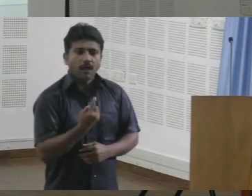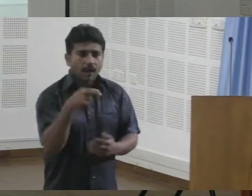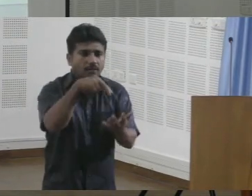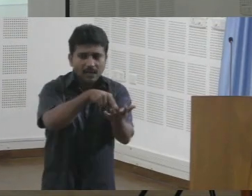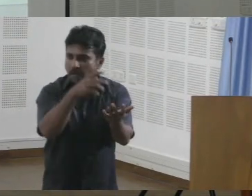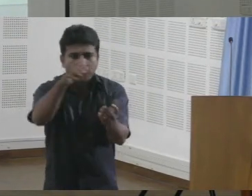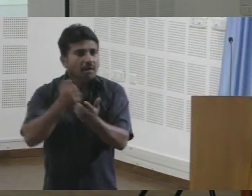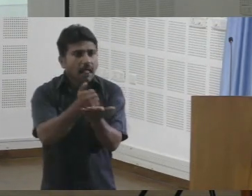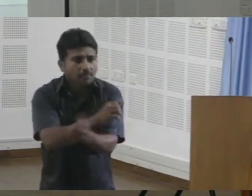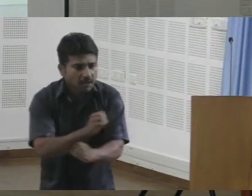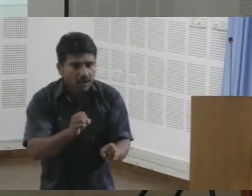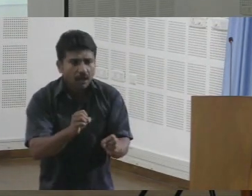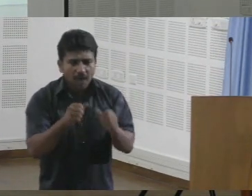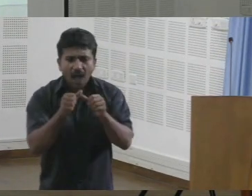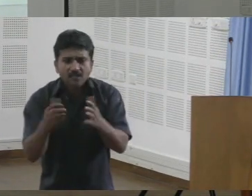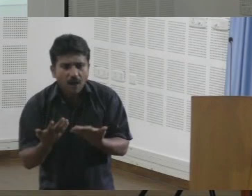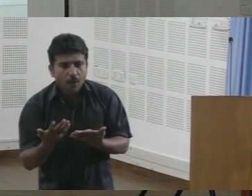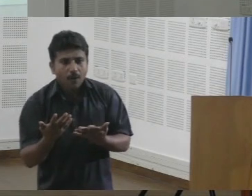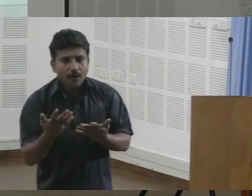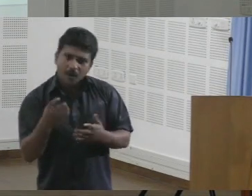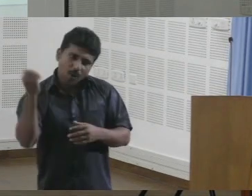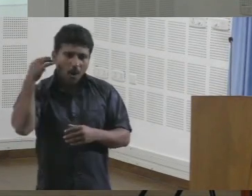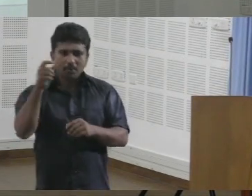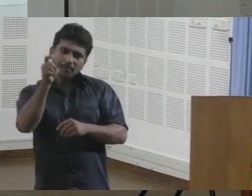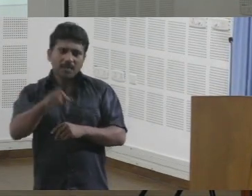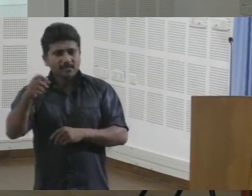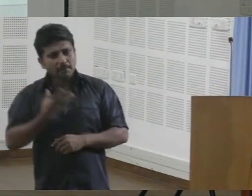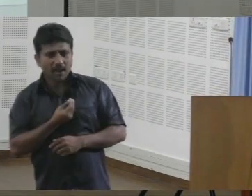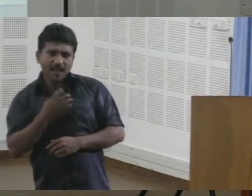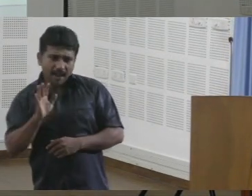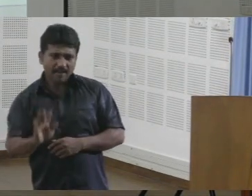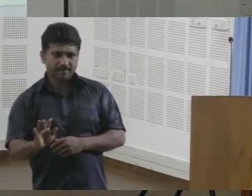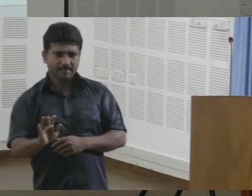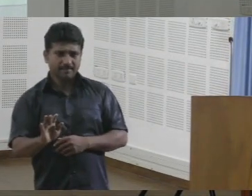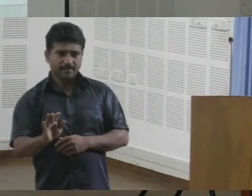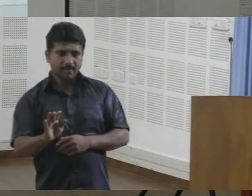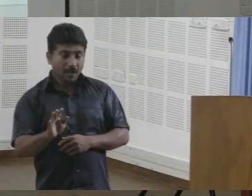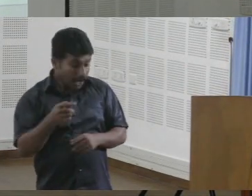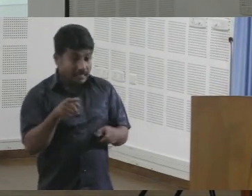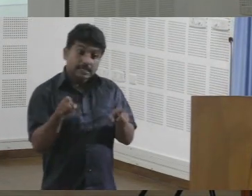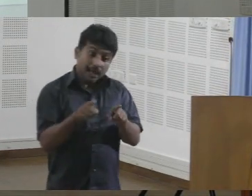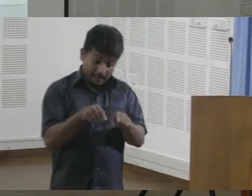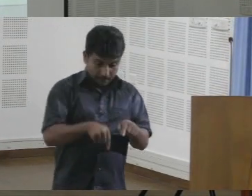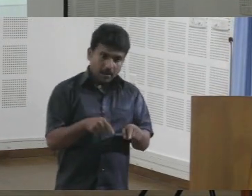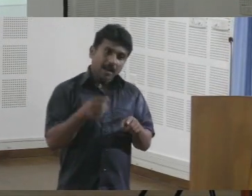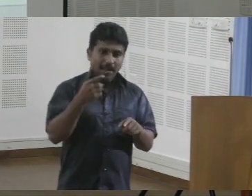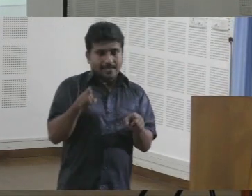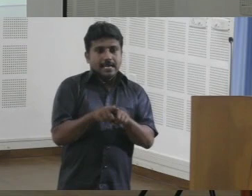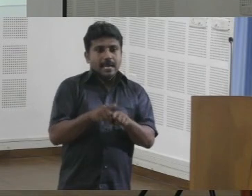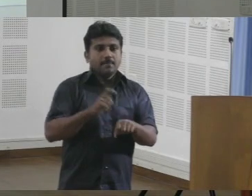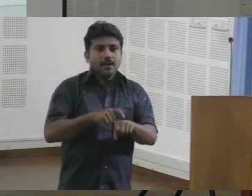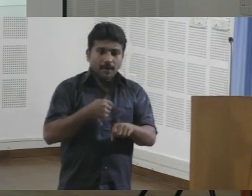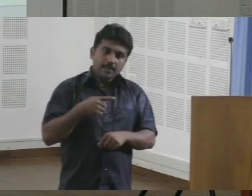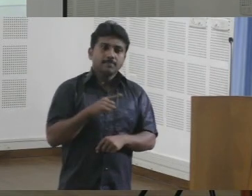ഉള്ളിലും അതൊരു പേടിയാണ്. ഞാൻ ആവാസ് എപ്പോഴും ഈ ഐപാഡ് എപ്പോഴും അവൻ്റെ കൂടെ വയ്ക്കും. അതിൽ അവന് തന്നെ അതെല്ലാം